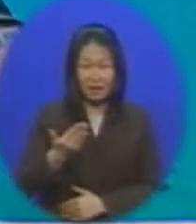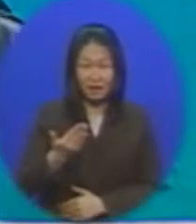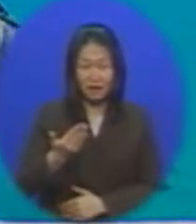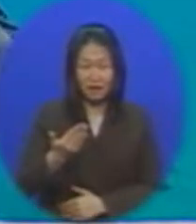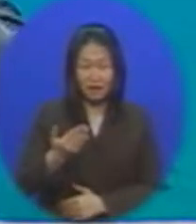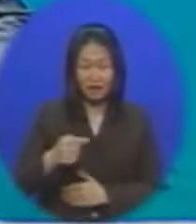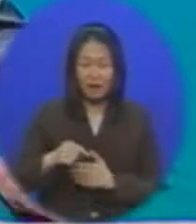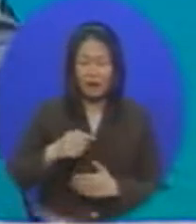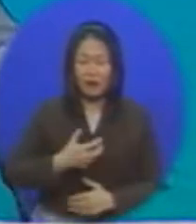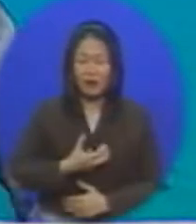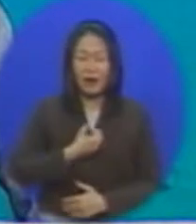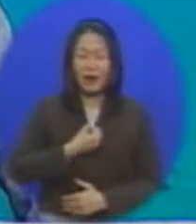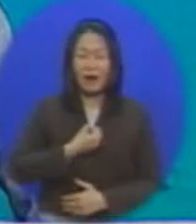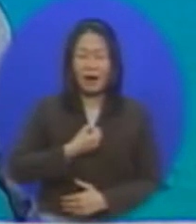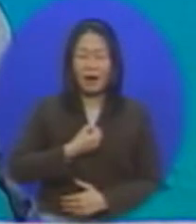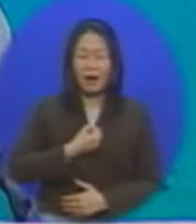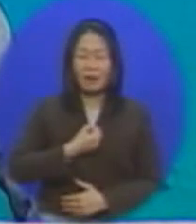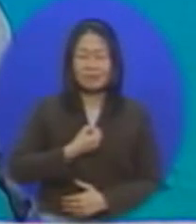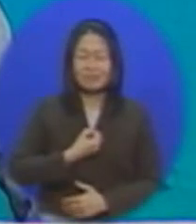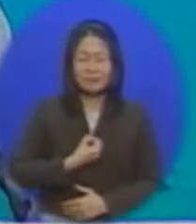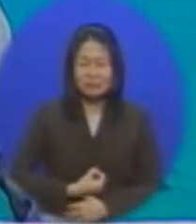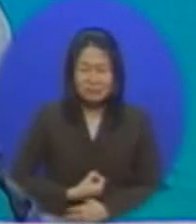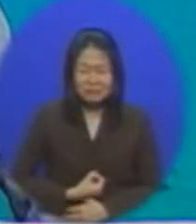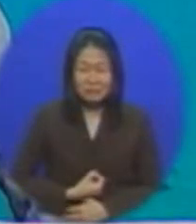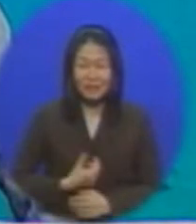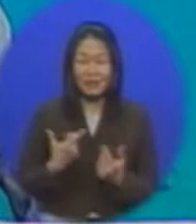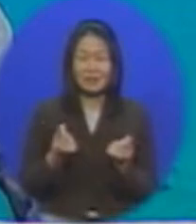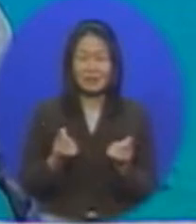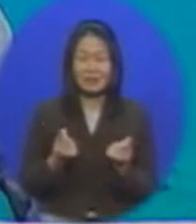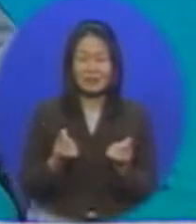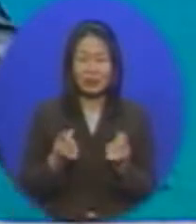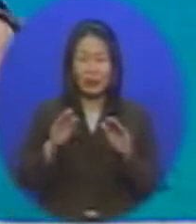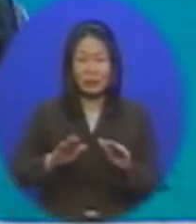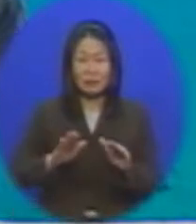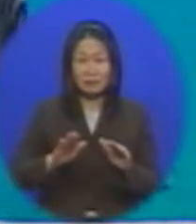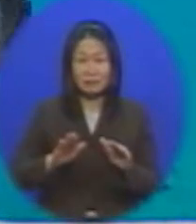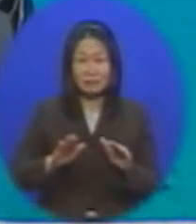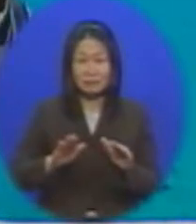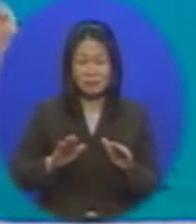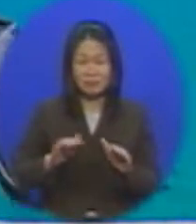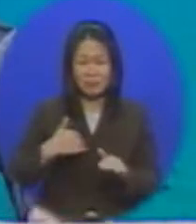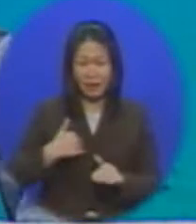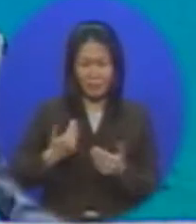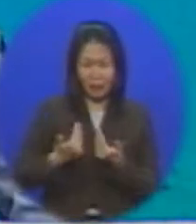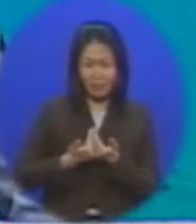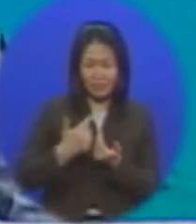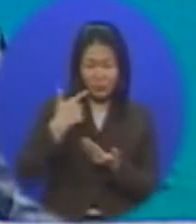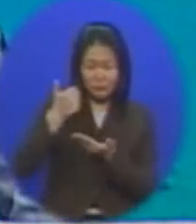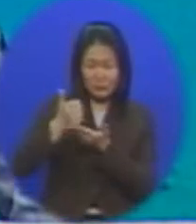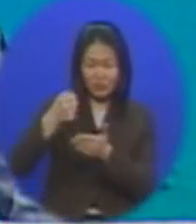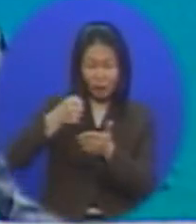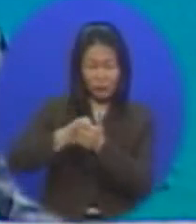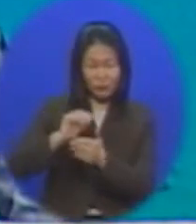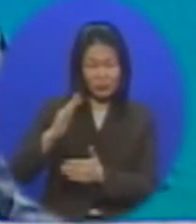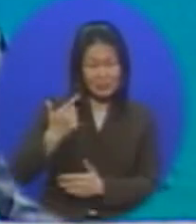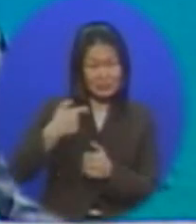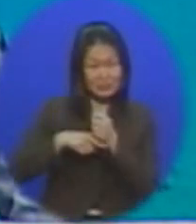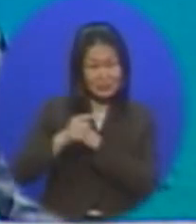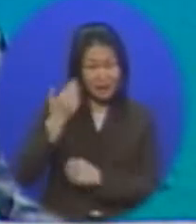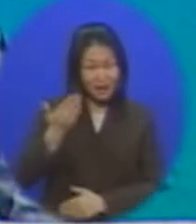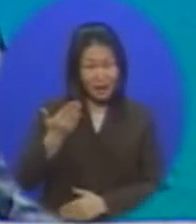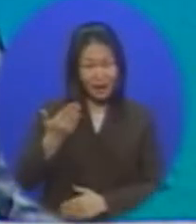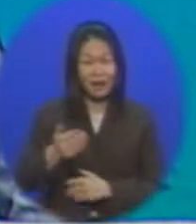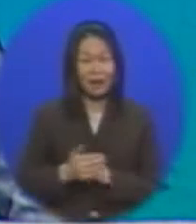가슴이랑 처럼 내려 안돼 아니 그러면 오늘 내가 반대하는 목사님이 결정 된다는 것인가